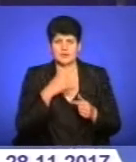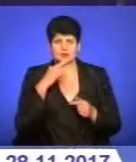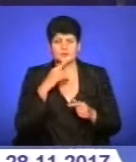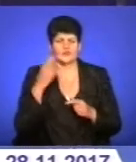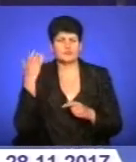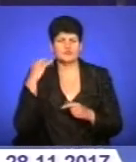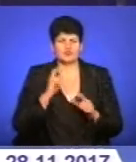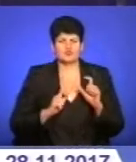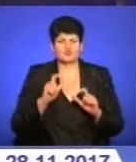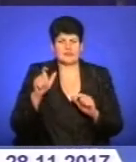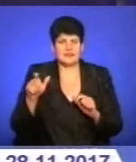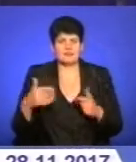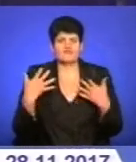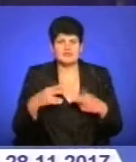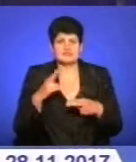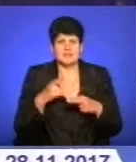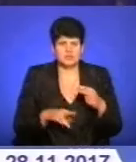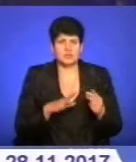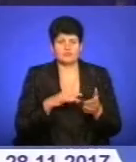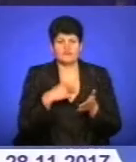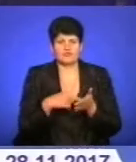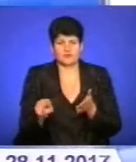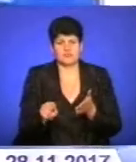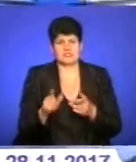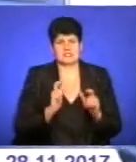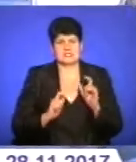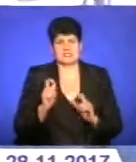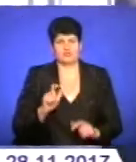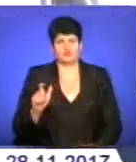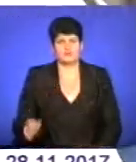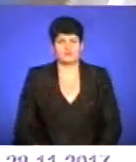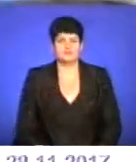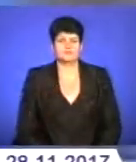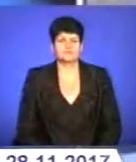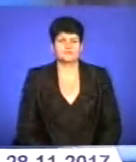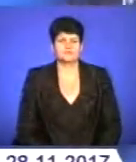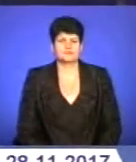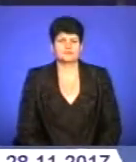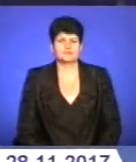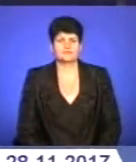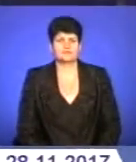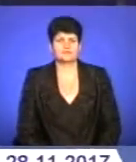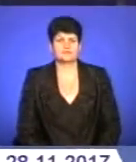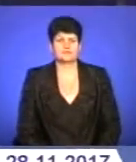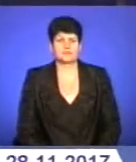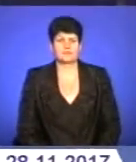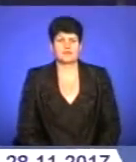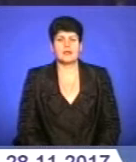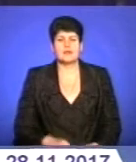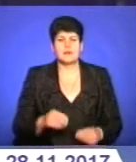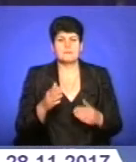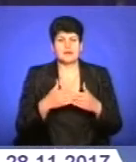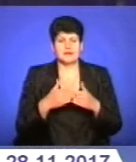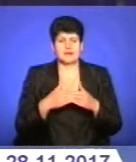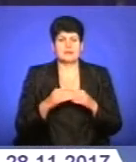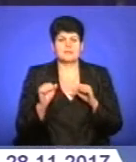які вже закінчили або були відраховані з місцевих вишів. При департаменті економічного